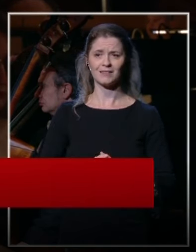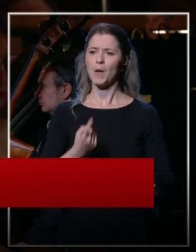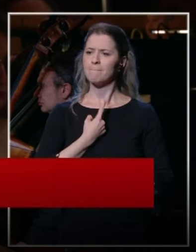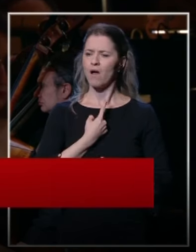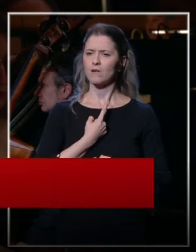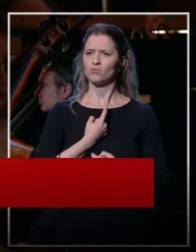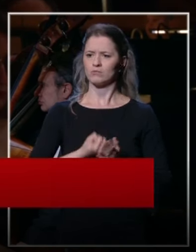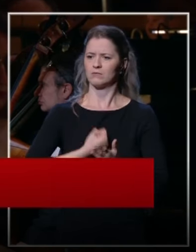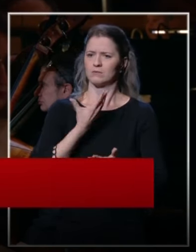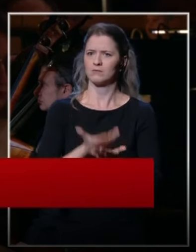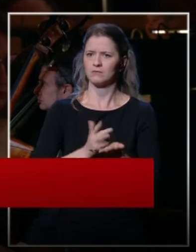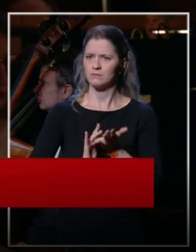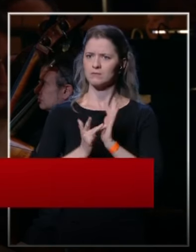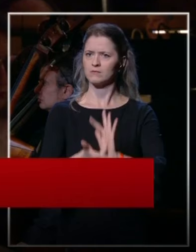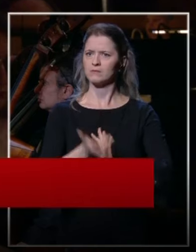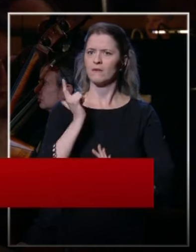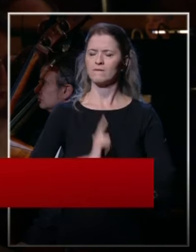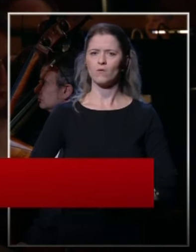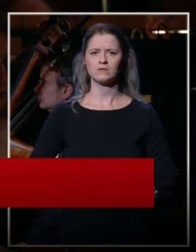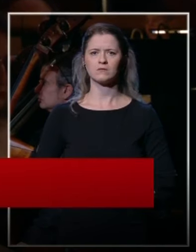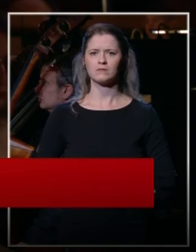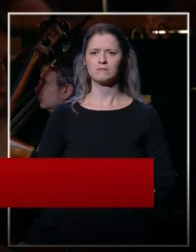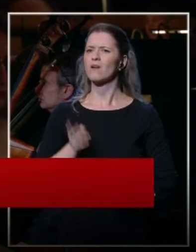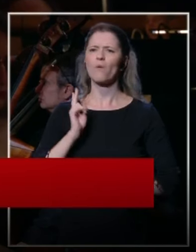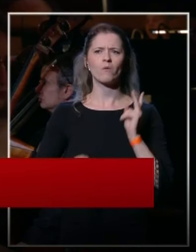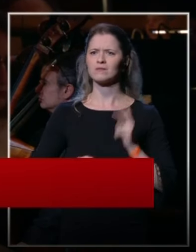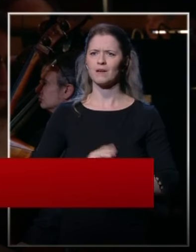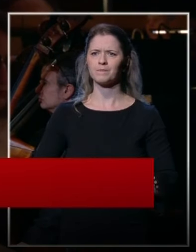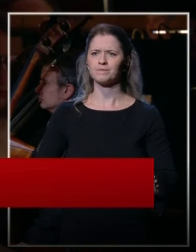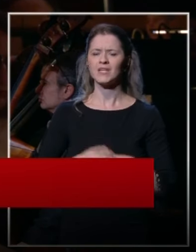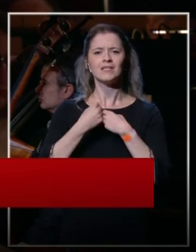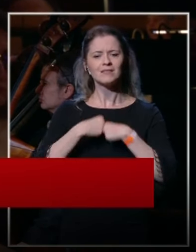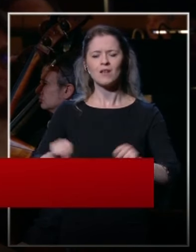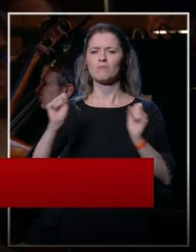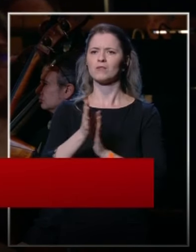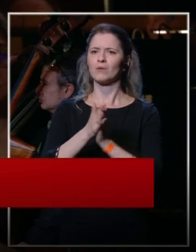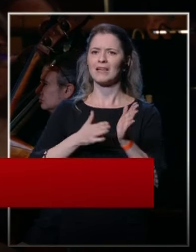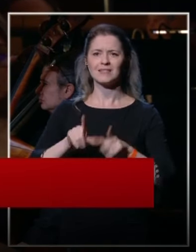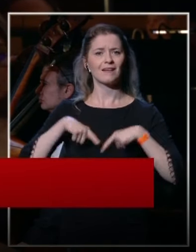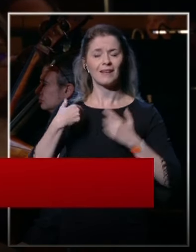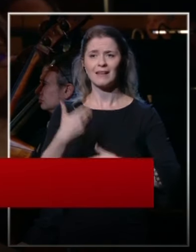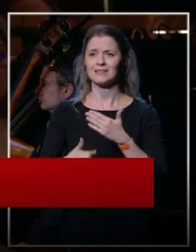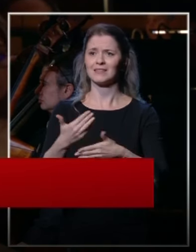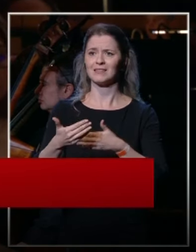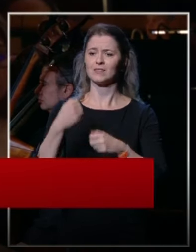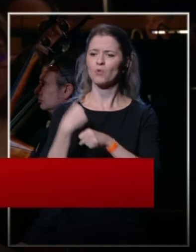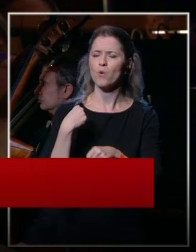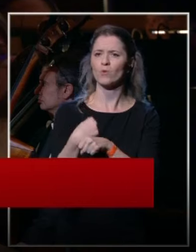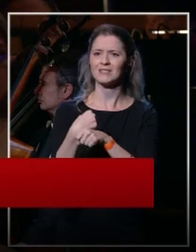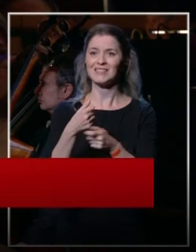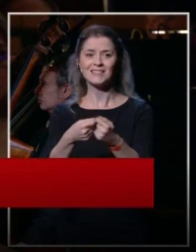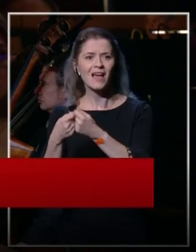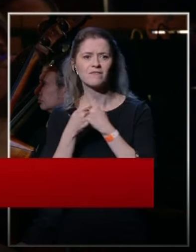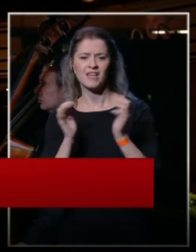nyilvánították ki. Főként azzal, hogy szabadon kezdtek élni, dolgozni, szerveződni és